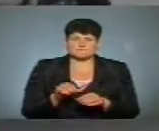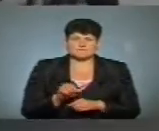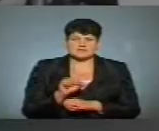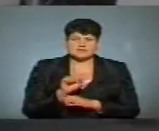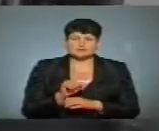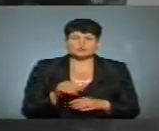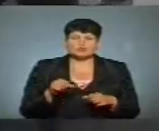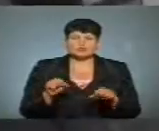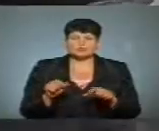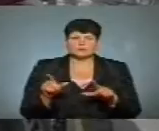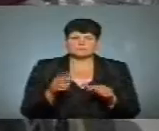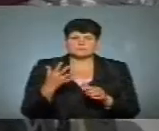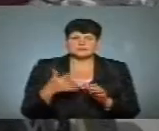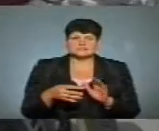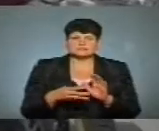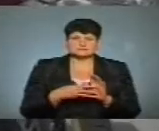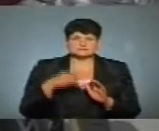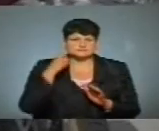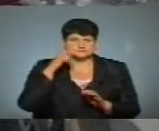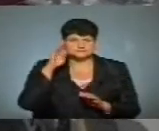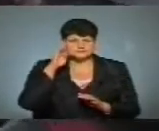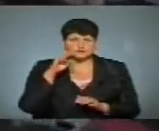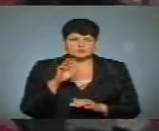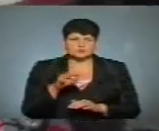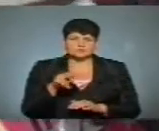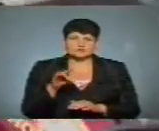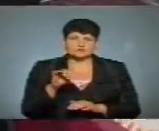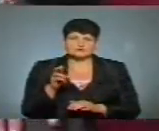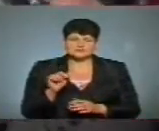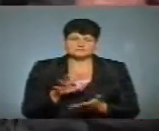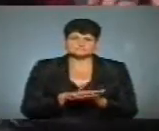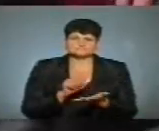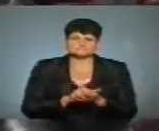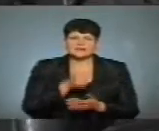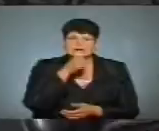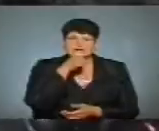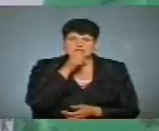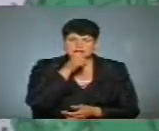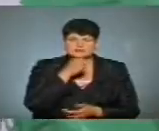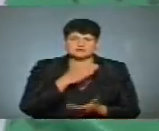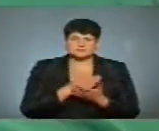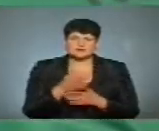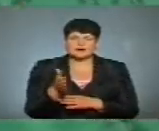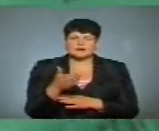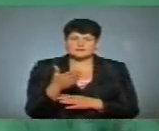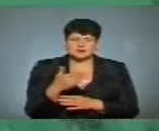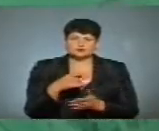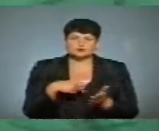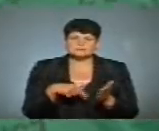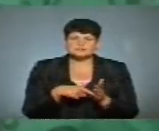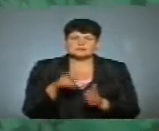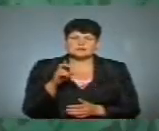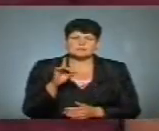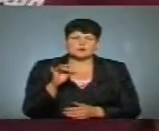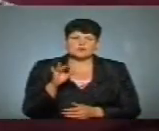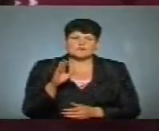бере участь 58-річний Олександр Проценко на псевдодід. З собою везе прапор із символікою міста Бровари, звідки він